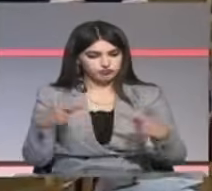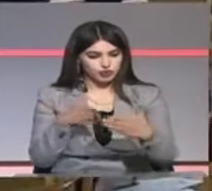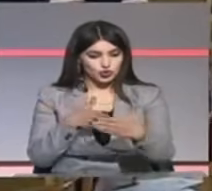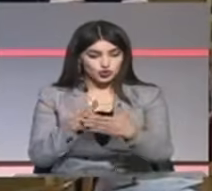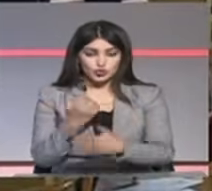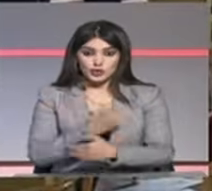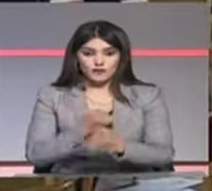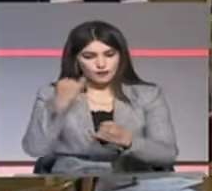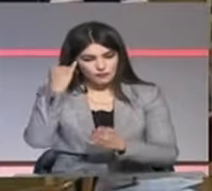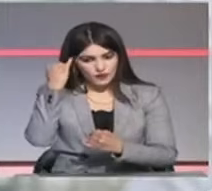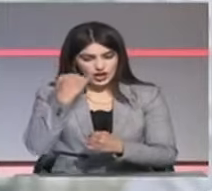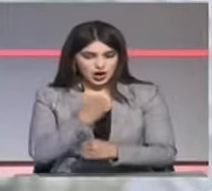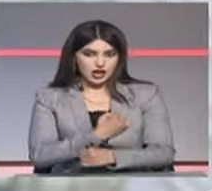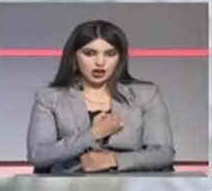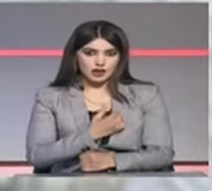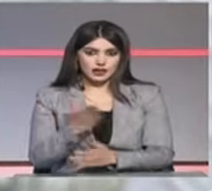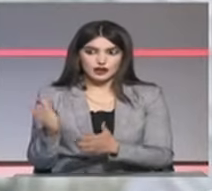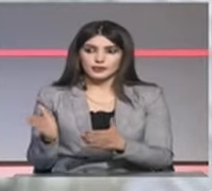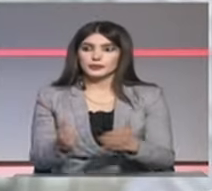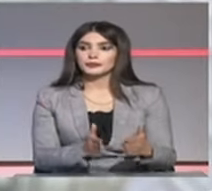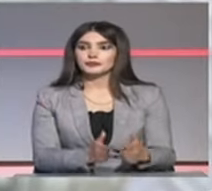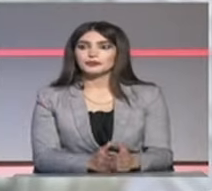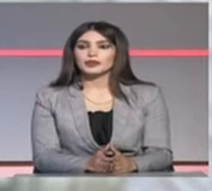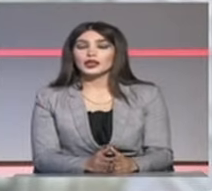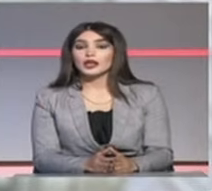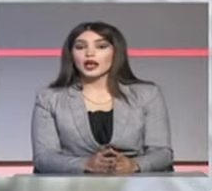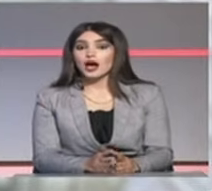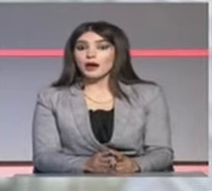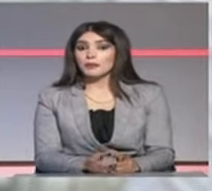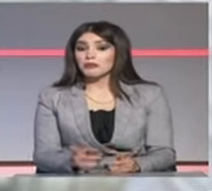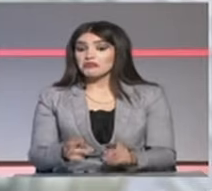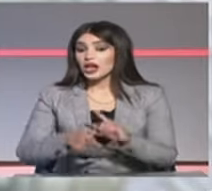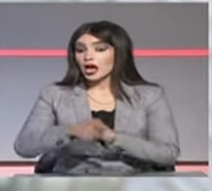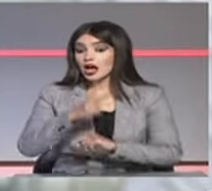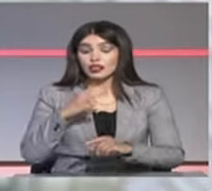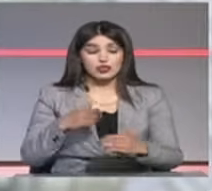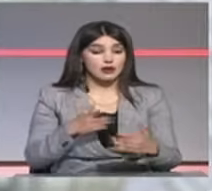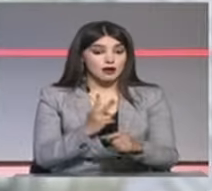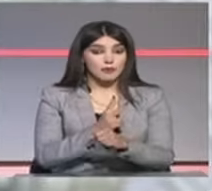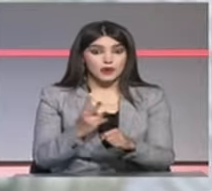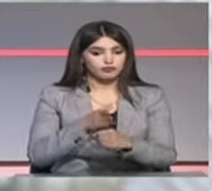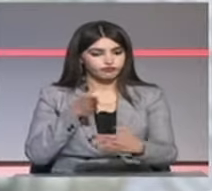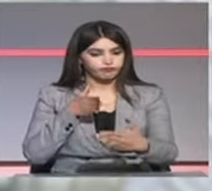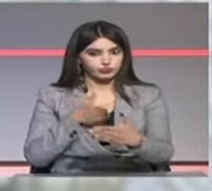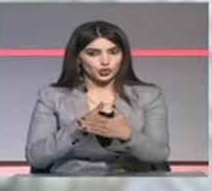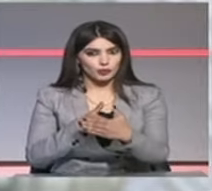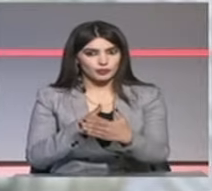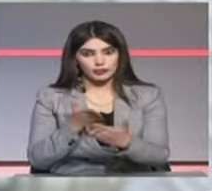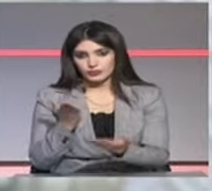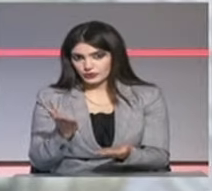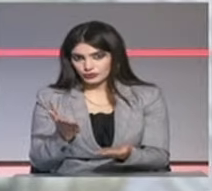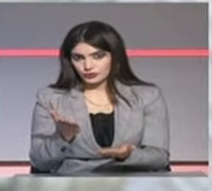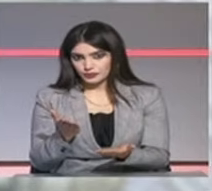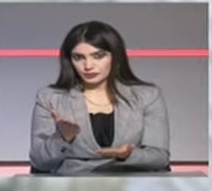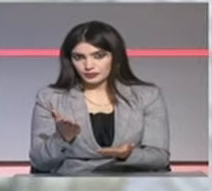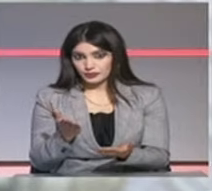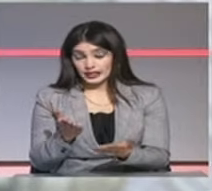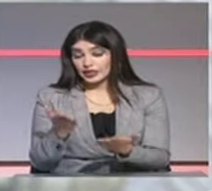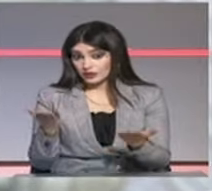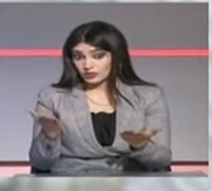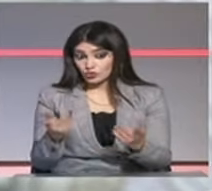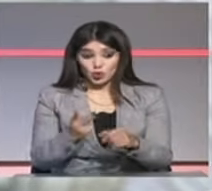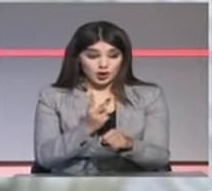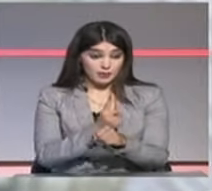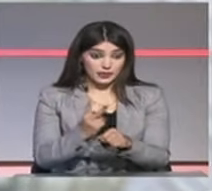والفكر المتطرف من المخاطر التي يجب التصدي اليها لان هذه